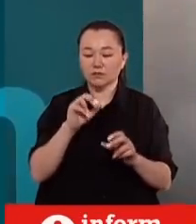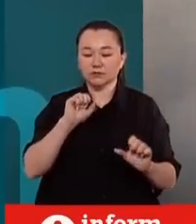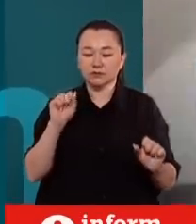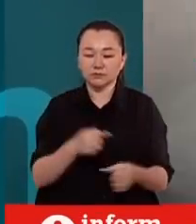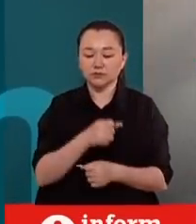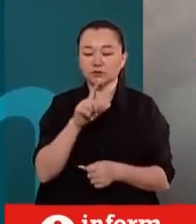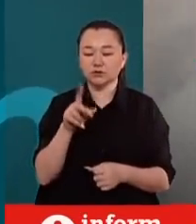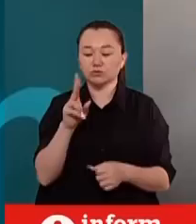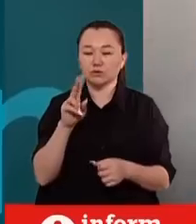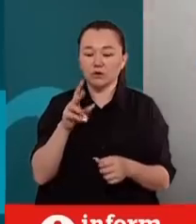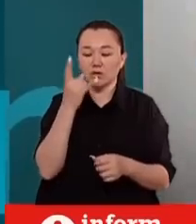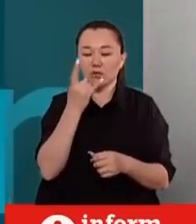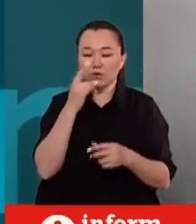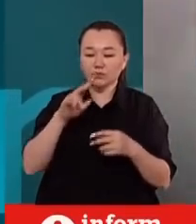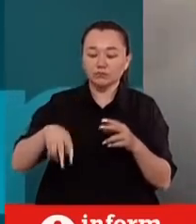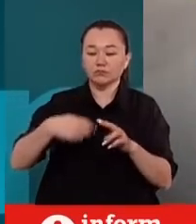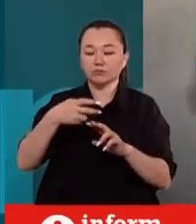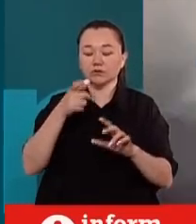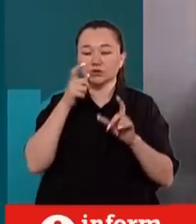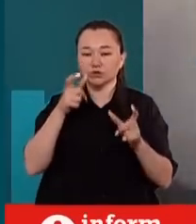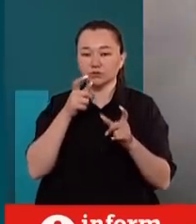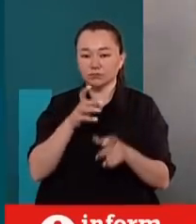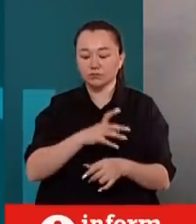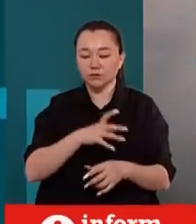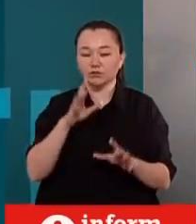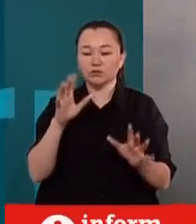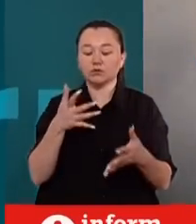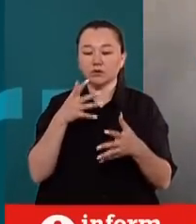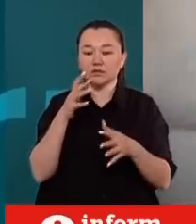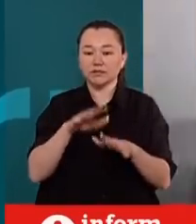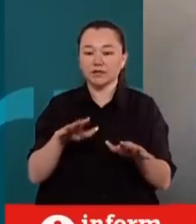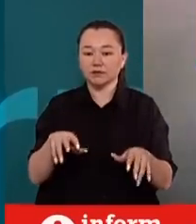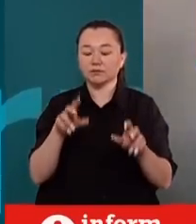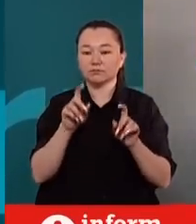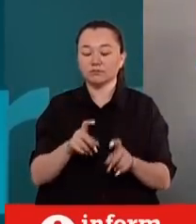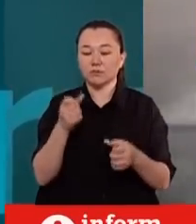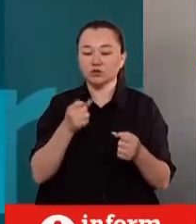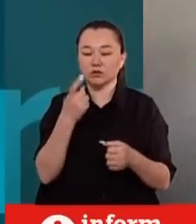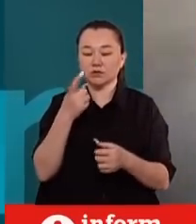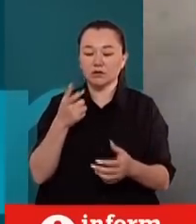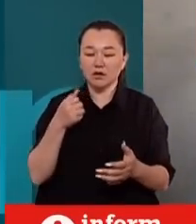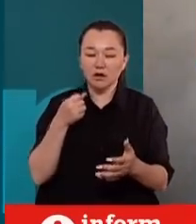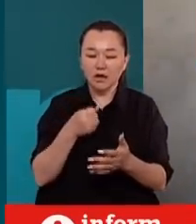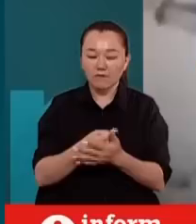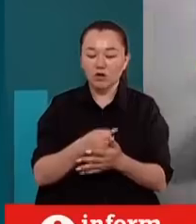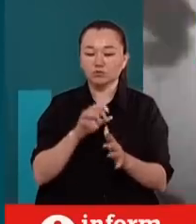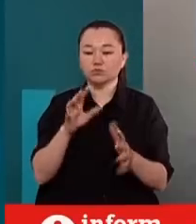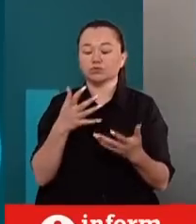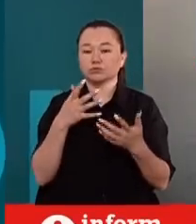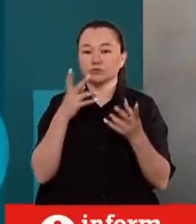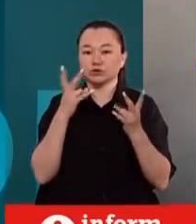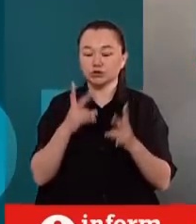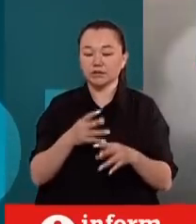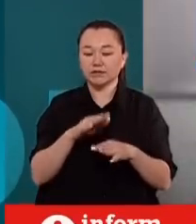кейбірі көліктердің терезесінен шығып айғайлаған. Кенет оқушылар мінген көліктің бірі апатқа ұшырайды. Жантүршігерлік жол апаты